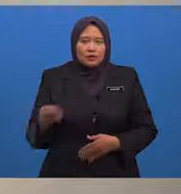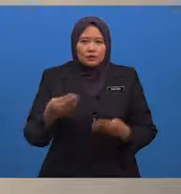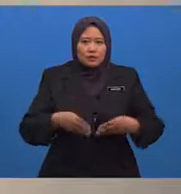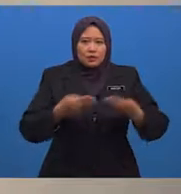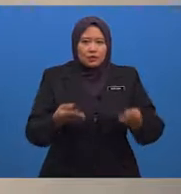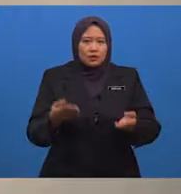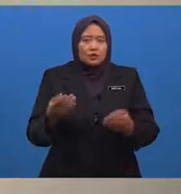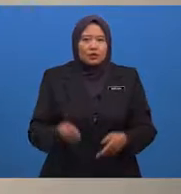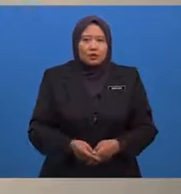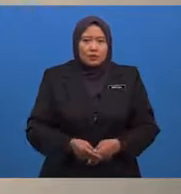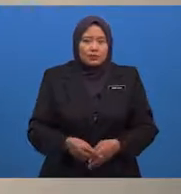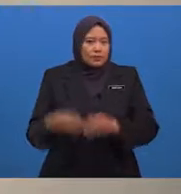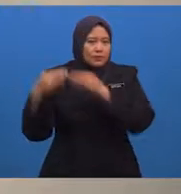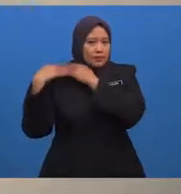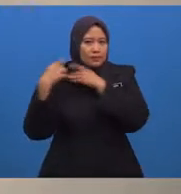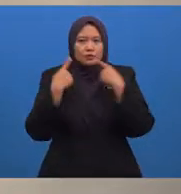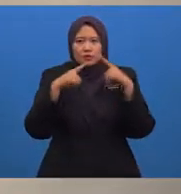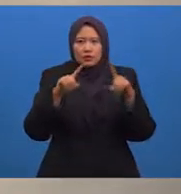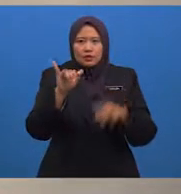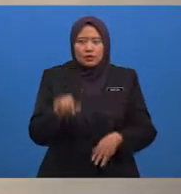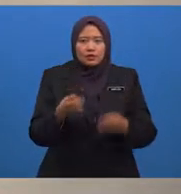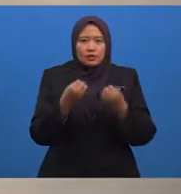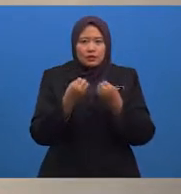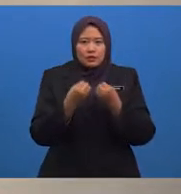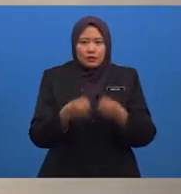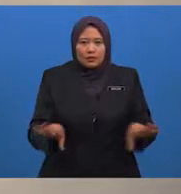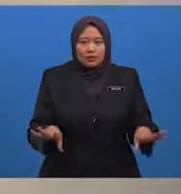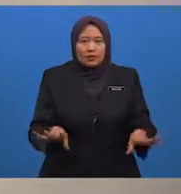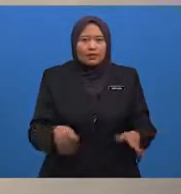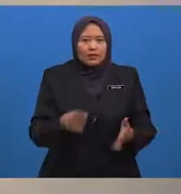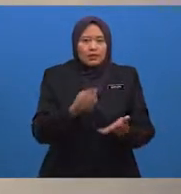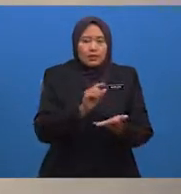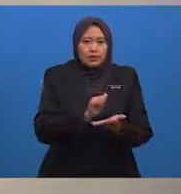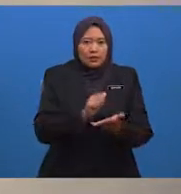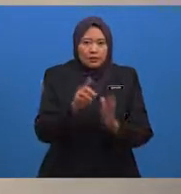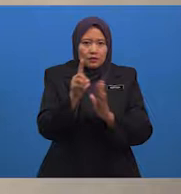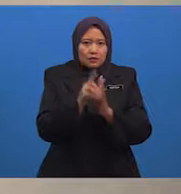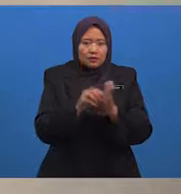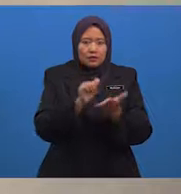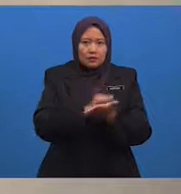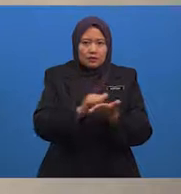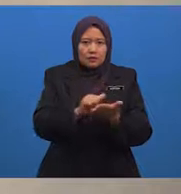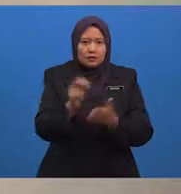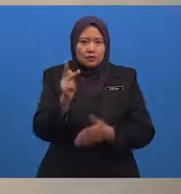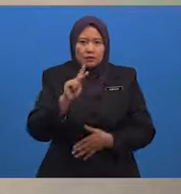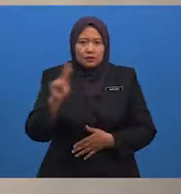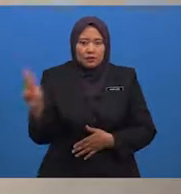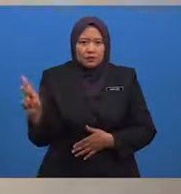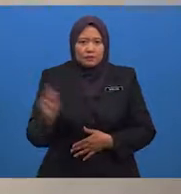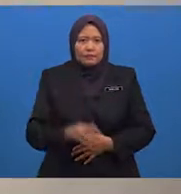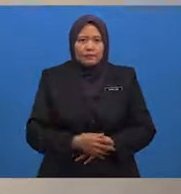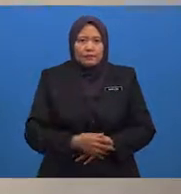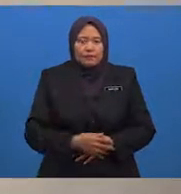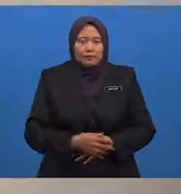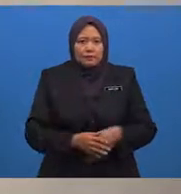telah diamanahkan. Yang keempat, kita hendaklah tabah menghadapi